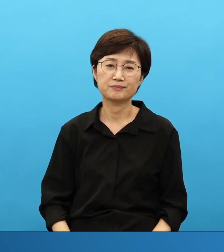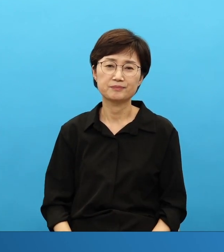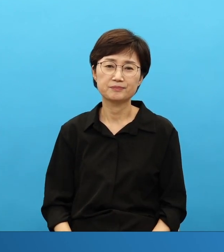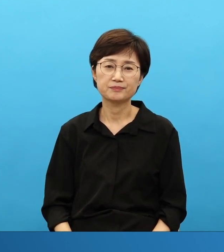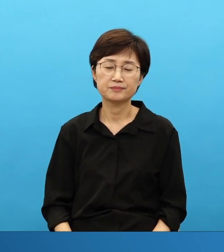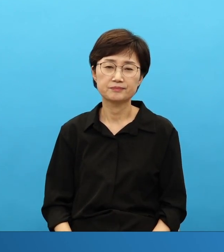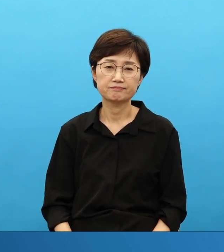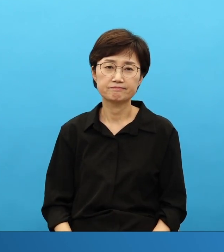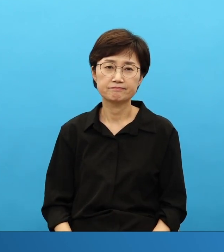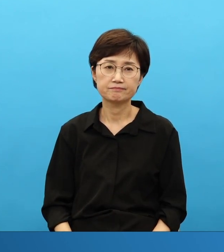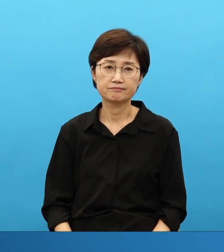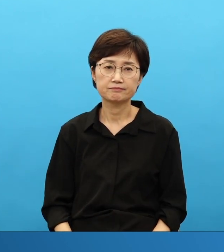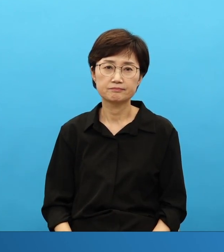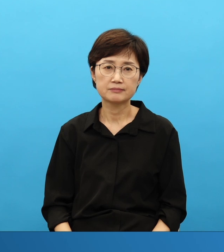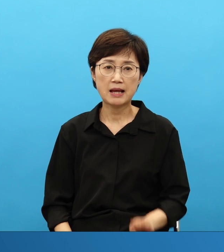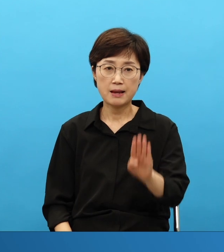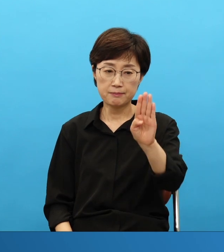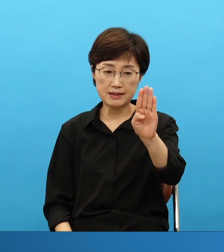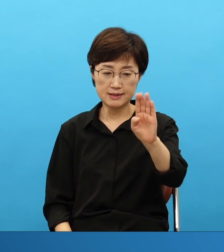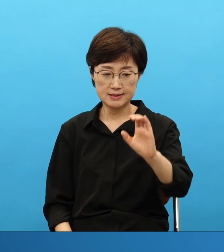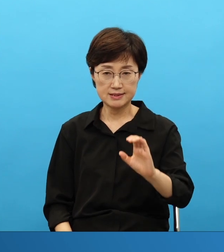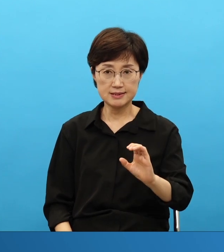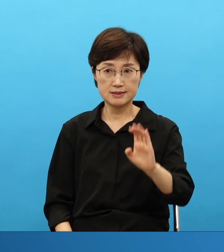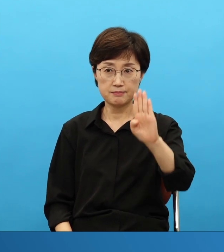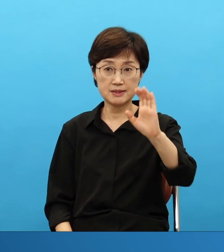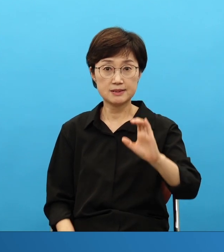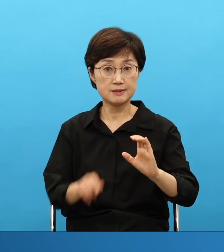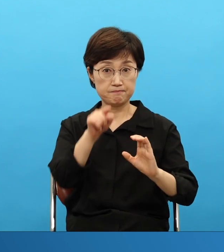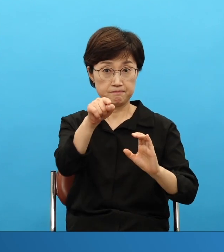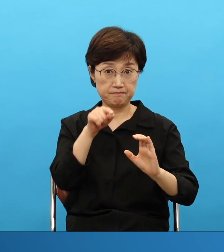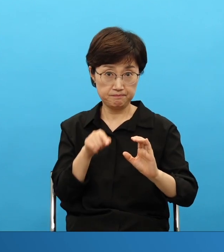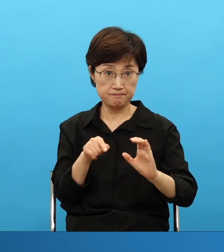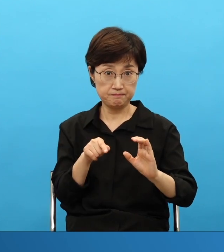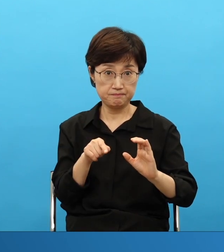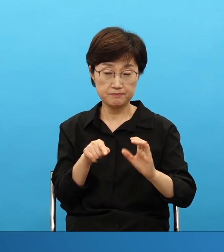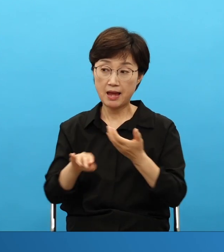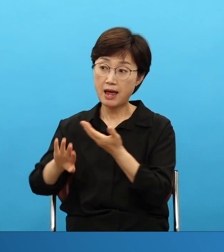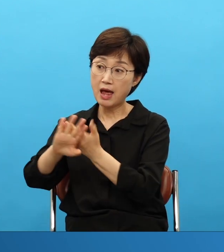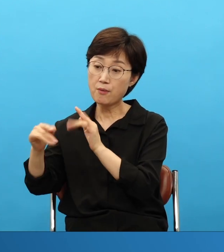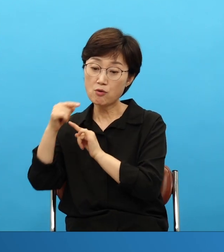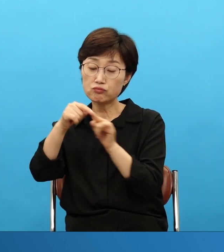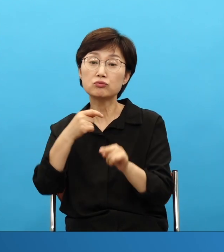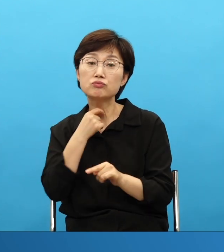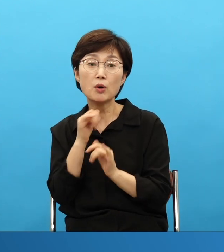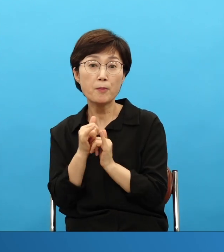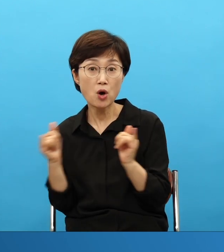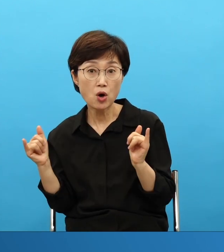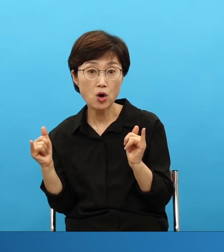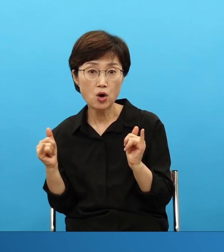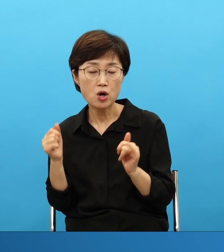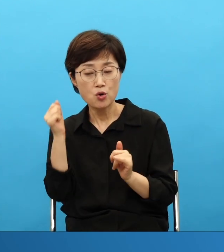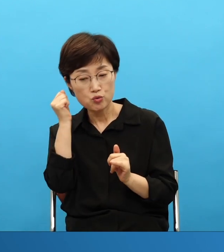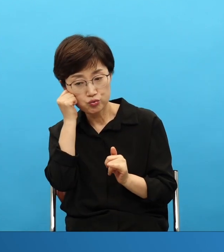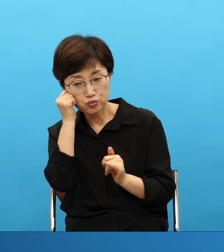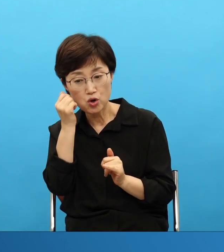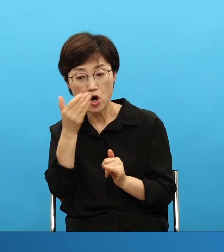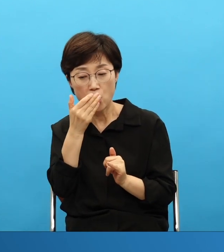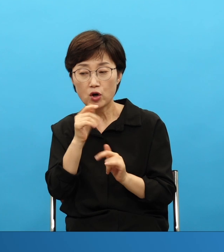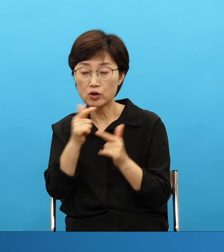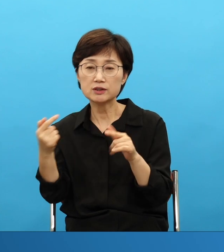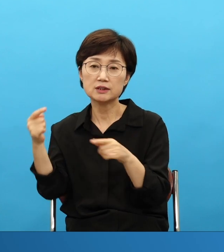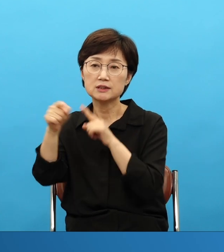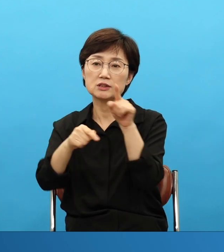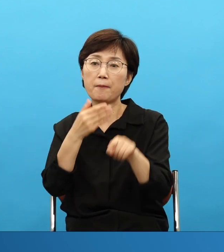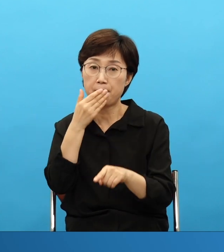않습니다 일반 그룹과 C 동반자녀 그룹 에 해당하는 해외 참가자의 경우 숙소 및 식사를 신청할 수